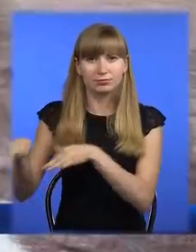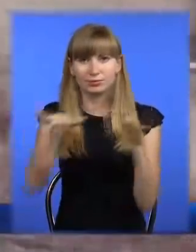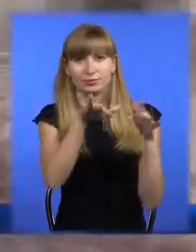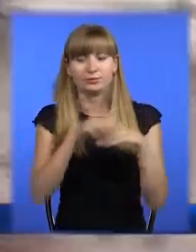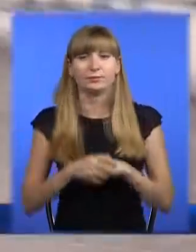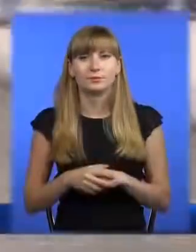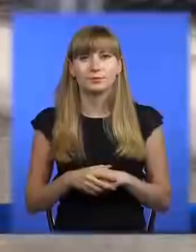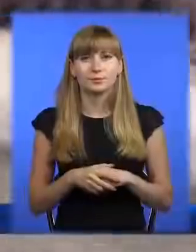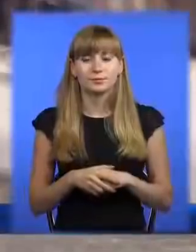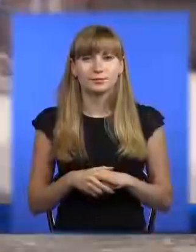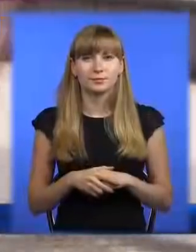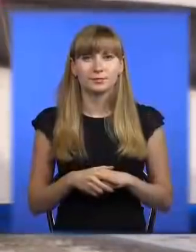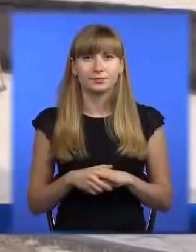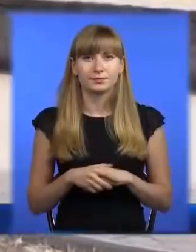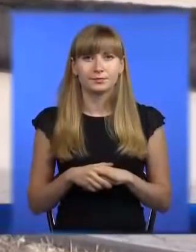не бентежить.